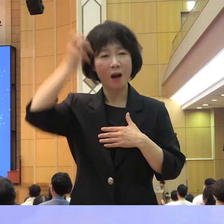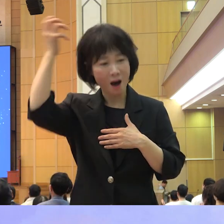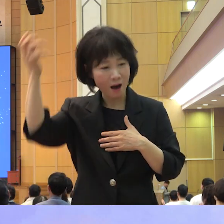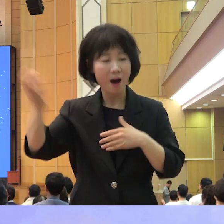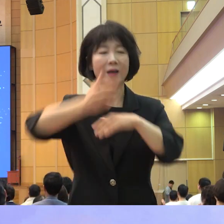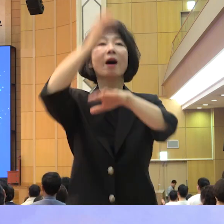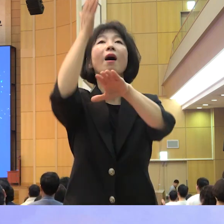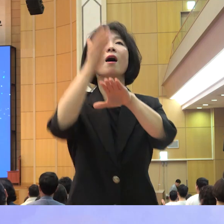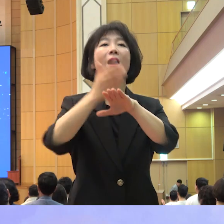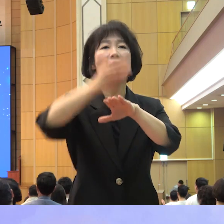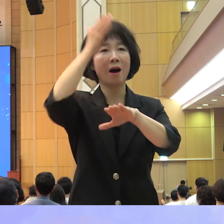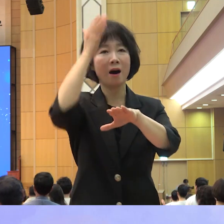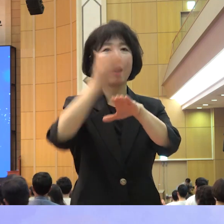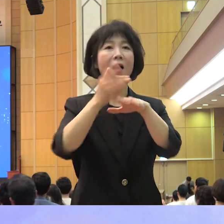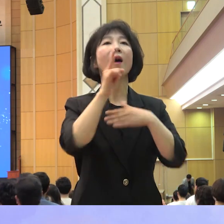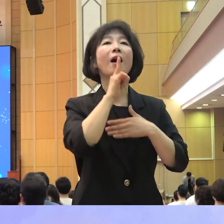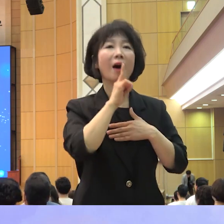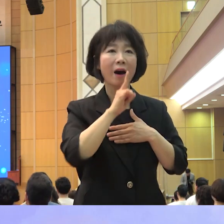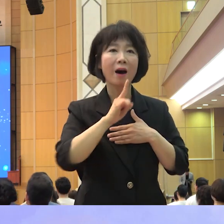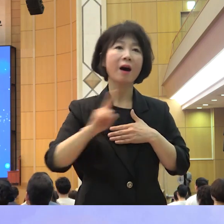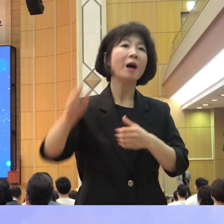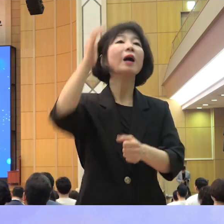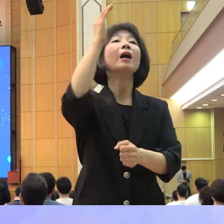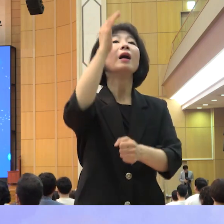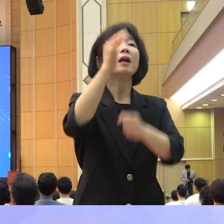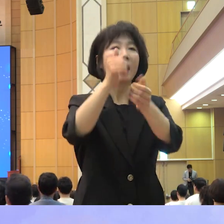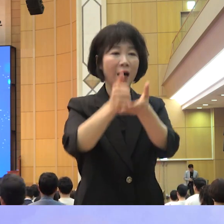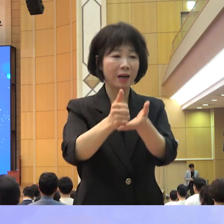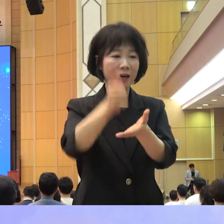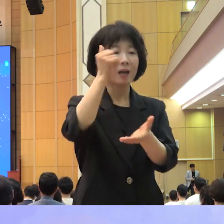영혼아 감사하라.